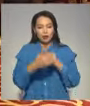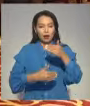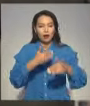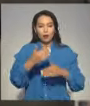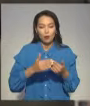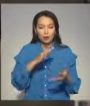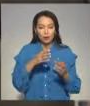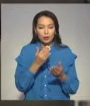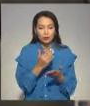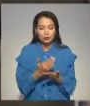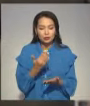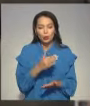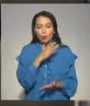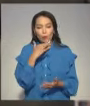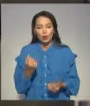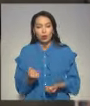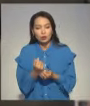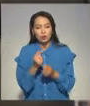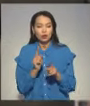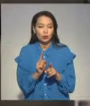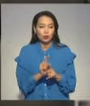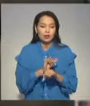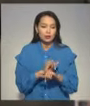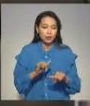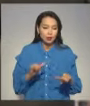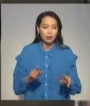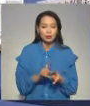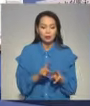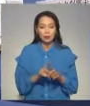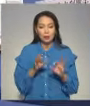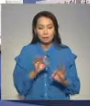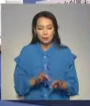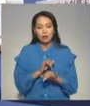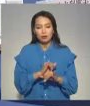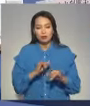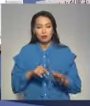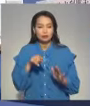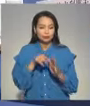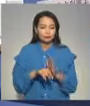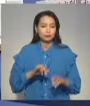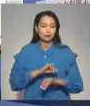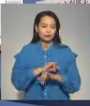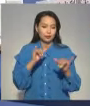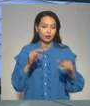елдеріміз достық өзара қолдау дәстүрін дамытып, тиімді ынтымақтастықты тереңдетуі қажет.